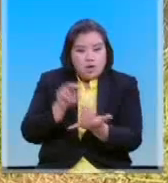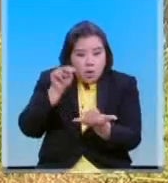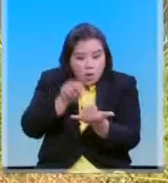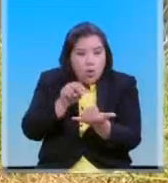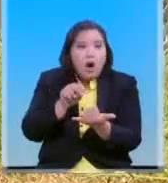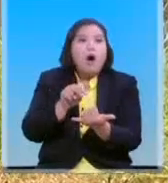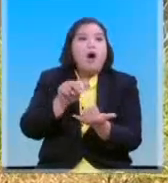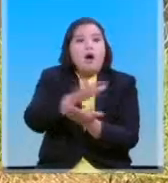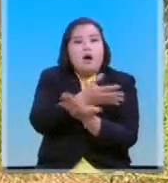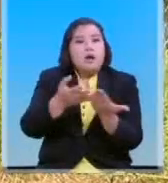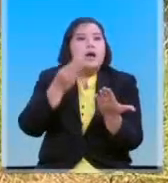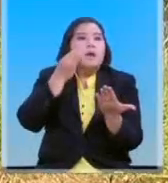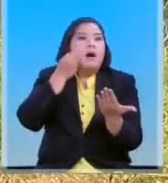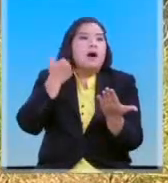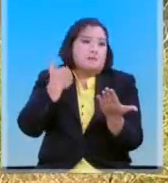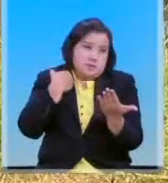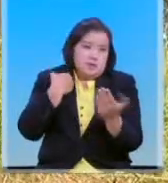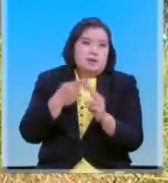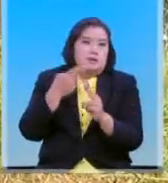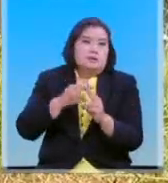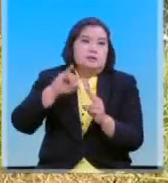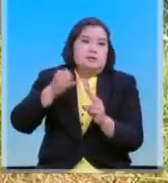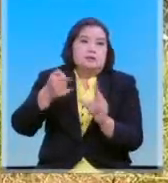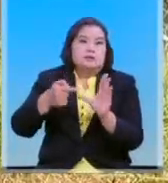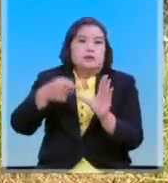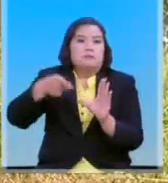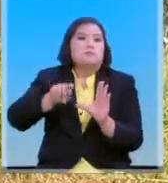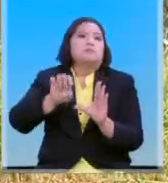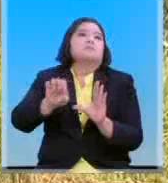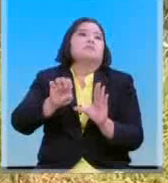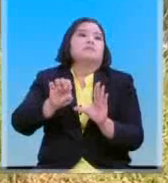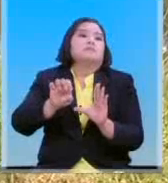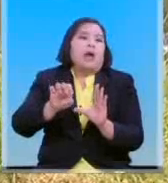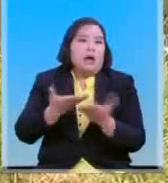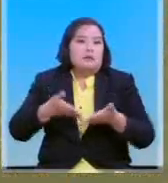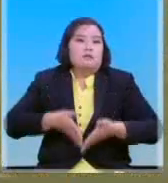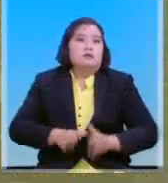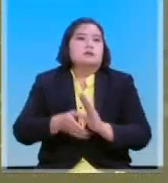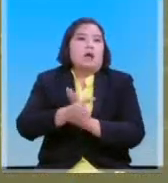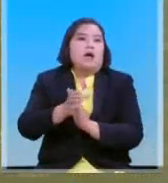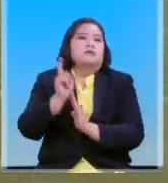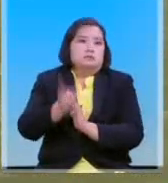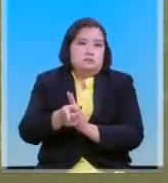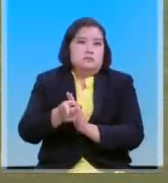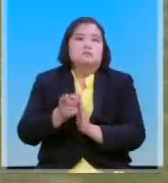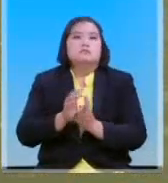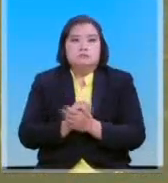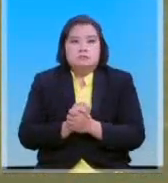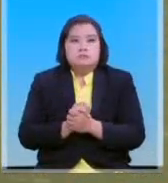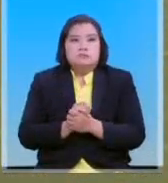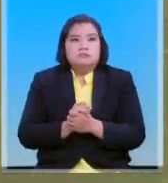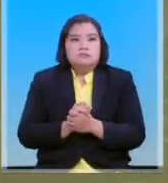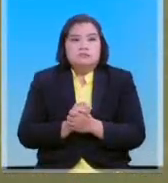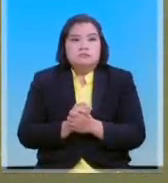นราษฎร์นะครับก็คือคุณจำปีหอมชวนคนนี้นะครับเป็นชาวจังหวัดสระแก้วนั่นเอง นะคะก็สืบสวนจ